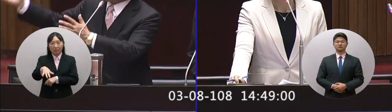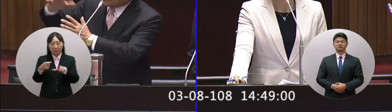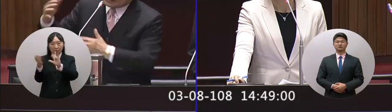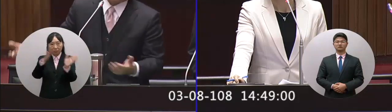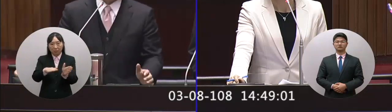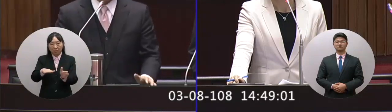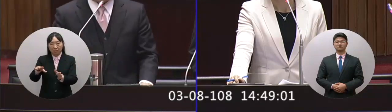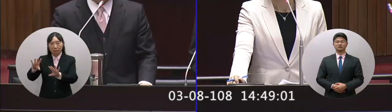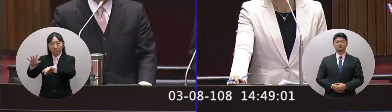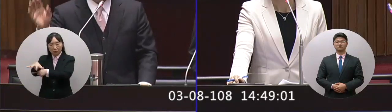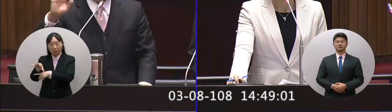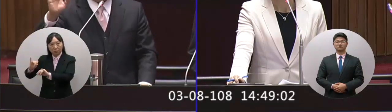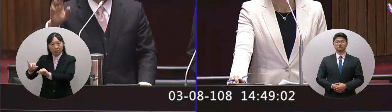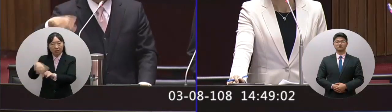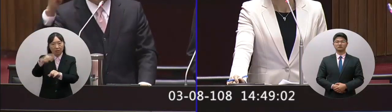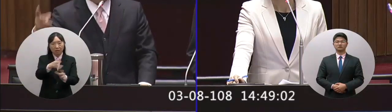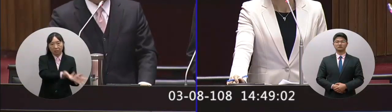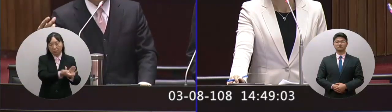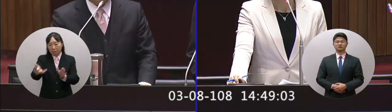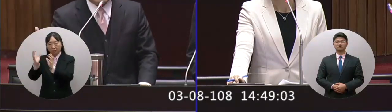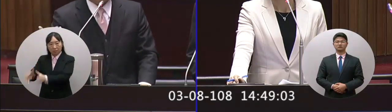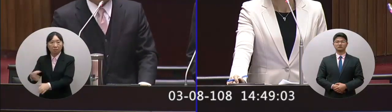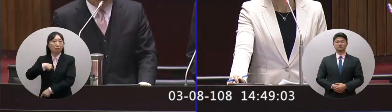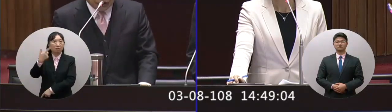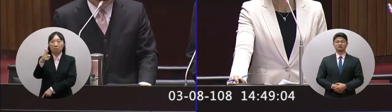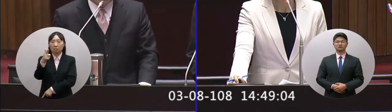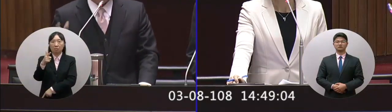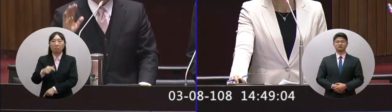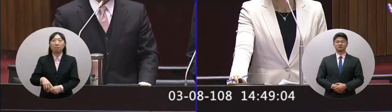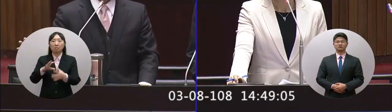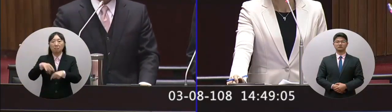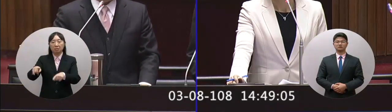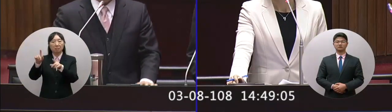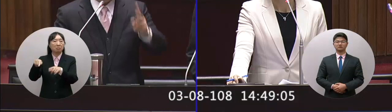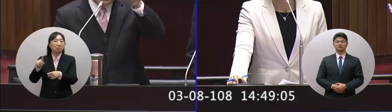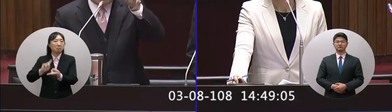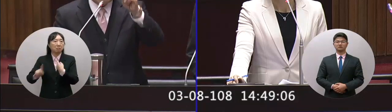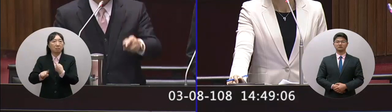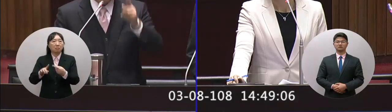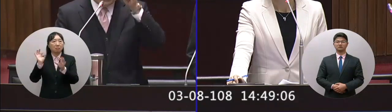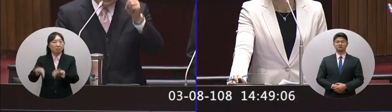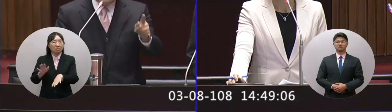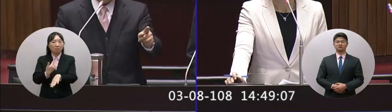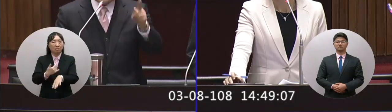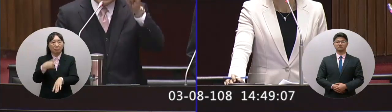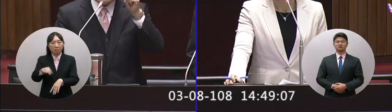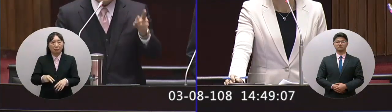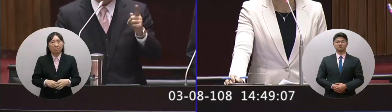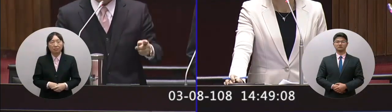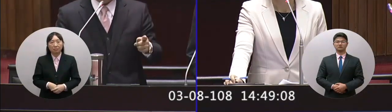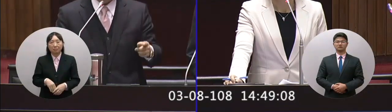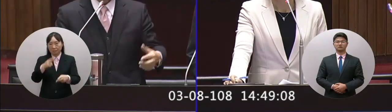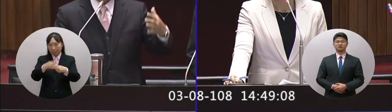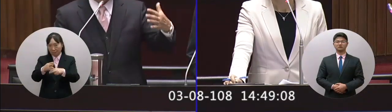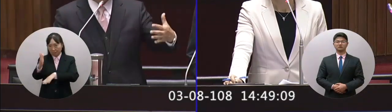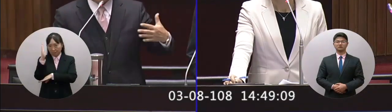地再去建这些工厂，这样等于重复浪费土地，不必要这样做。第二，对于相